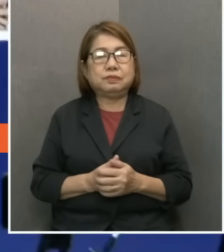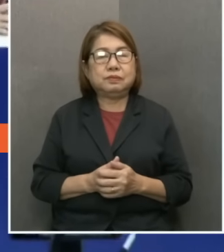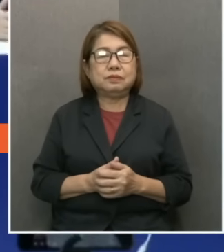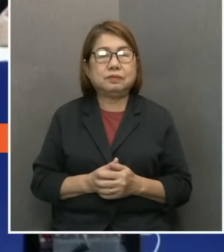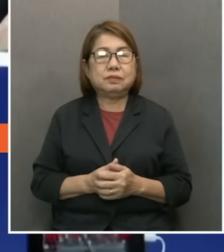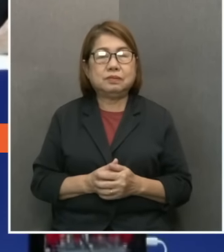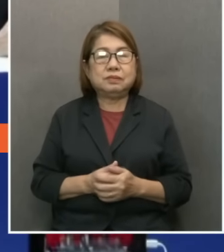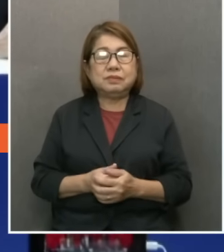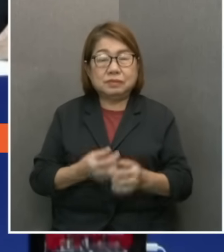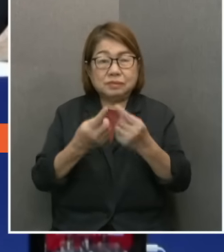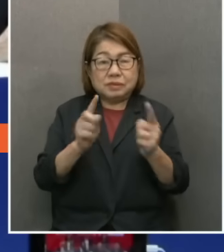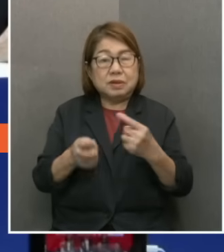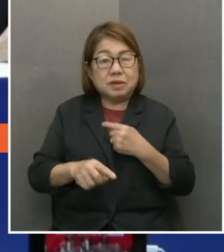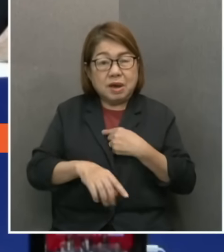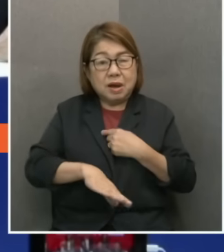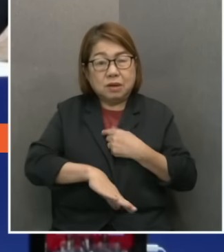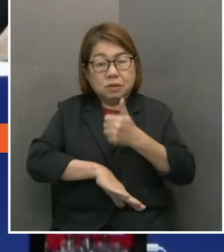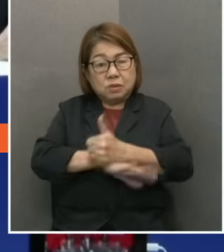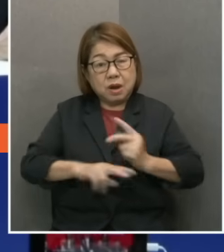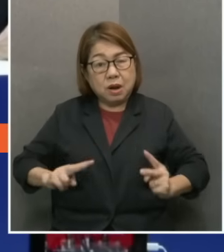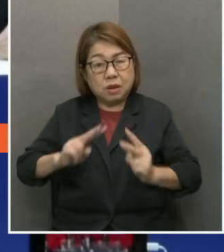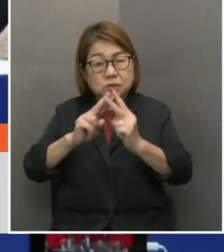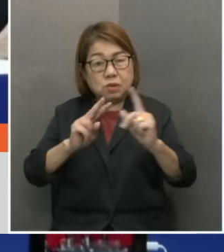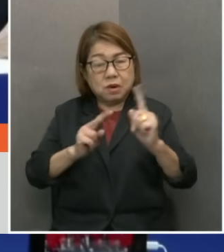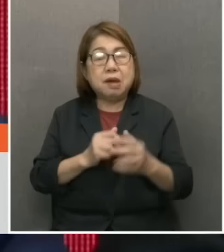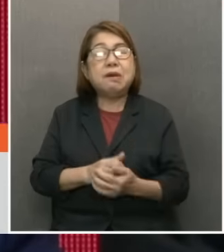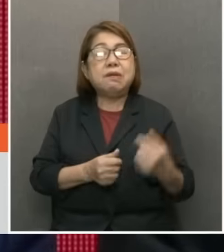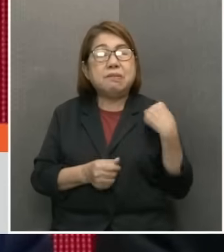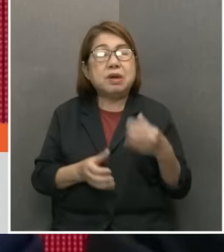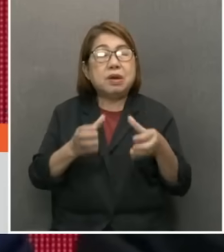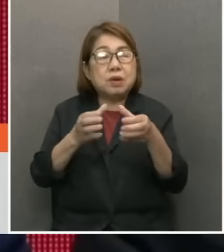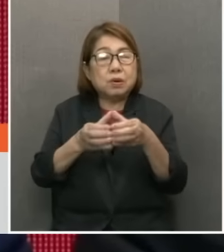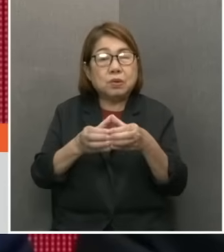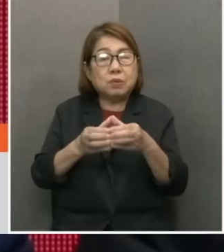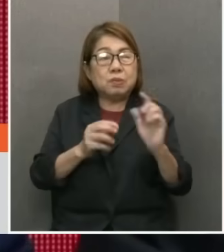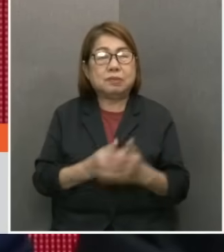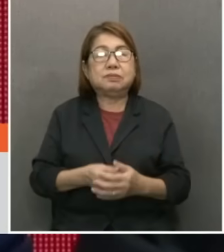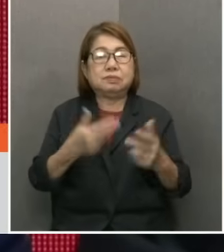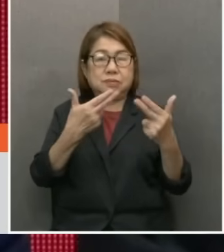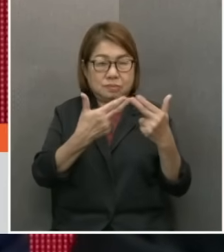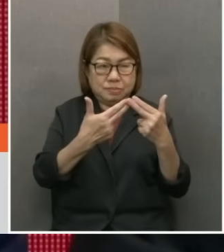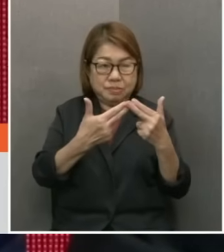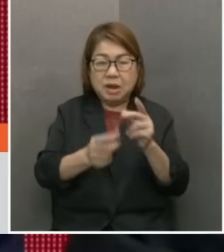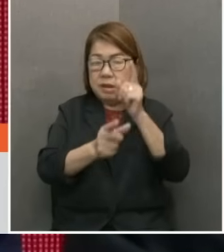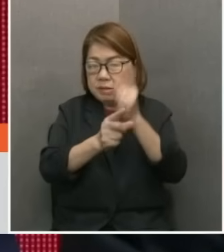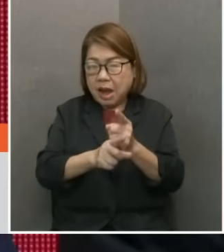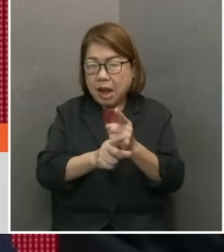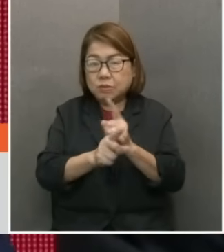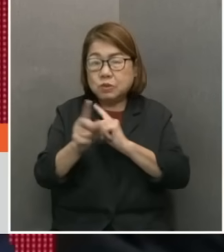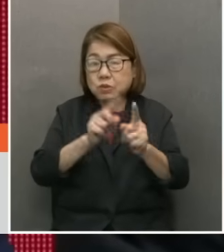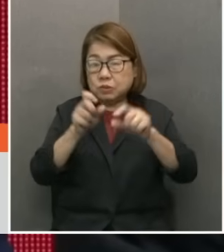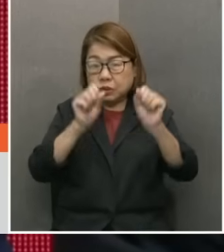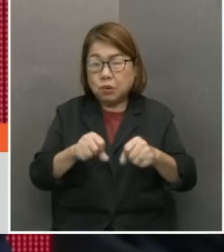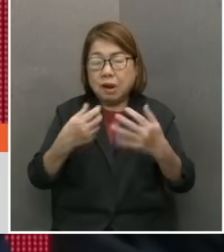นั้นนะคะการแบ่งกระทรวงของจริงมีเพียงพรรครวมไทยสร้างชาติเท่านั้นที่สมหวังตามที่ต่อรองในส่วนของกระทรวงพลัง